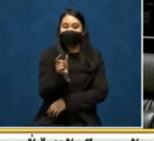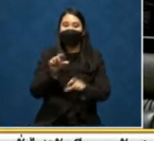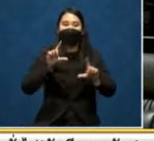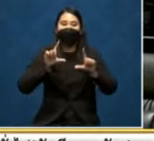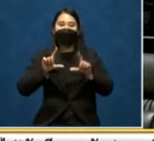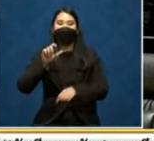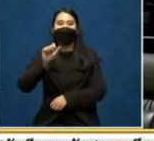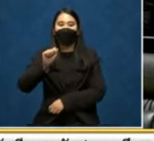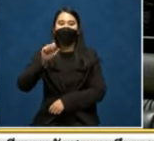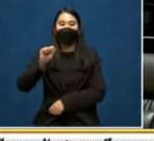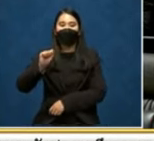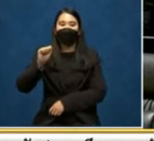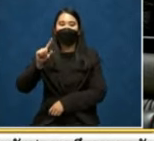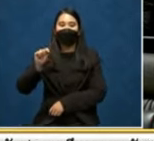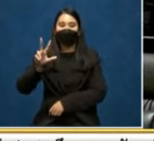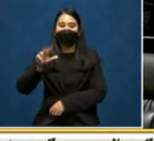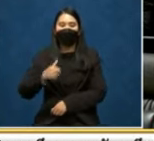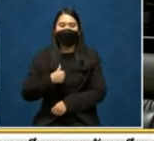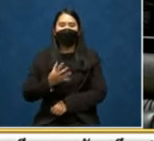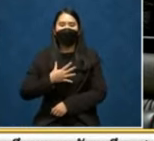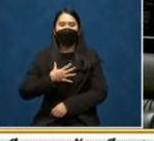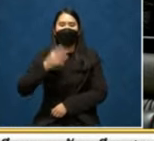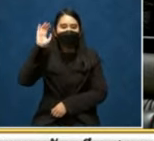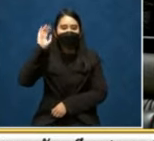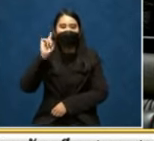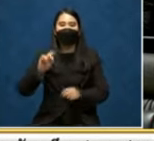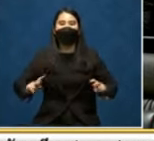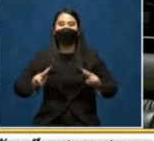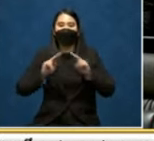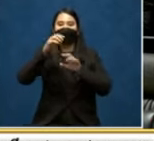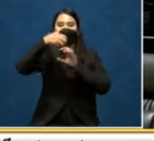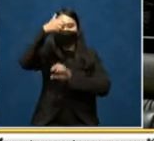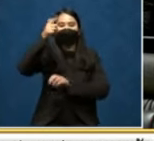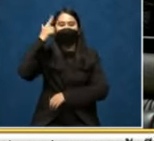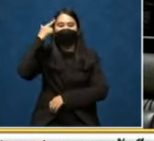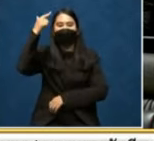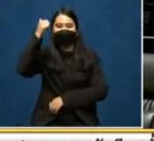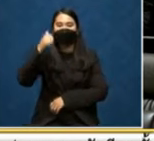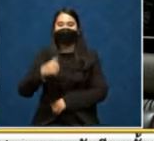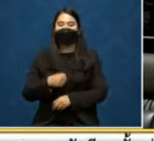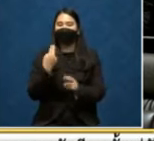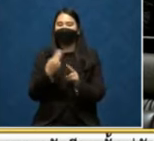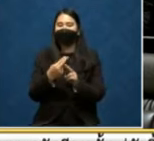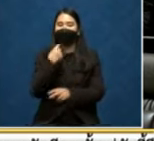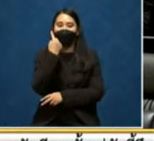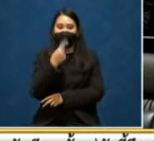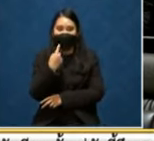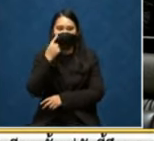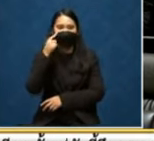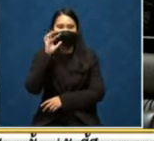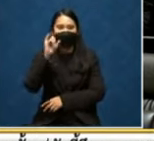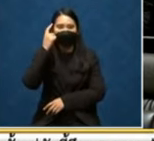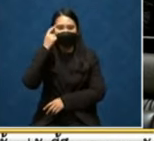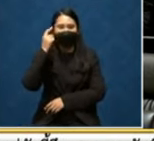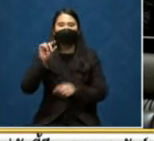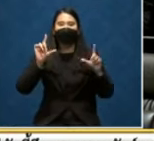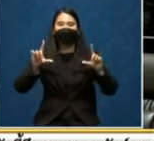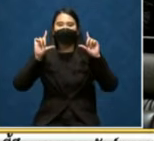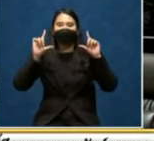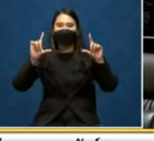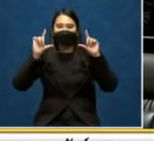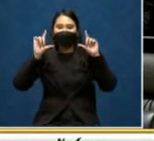อ.สผมเชื่อว่าคนในกระทรวงมหาดไทยทั้งกระทรวงเขารู้จักดีว่าอ.สท่านนี้คือใครเป็นผู้โด่งดังนะเป็น